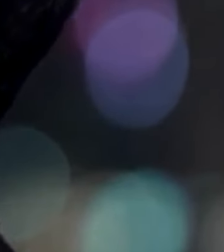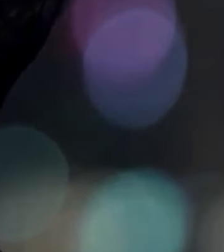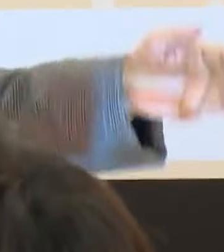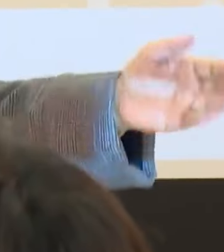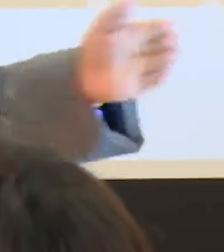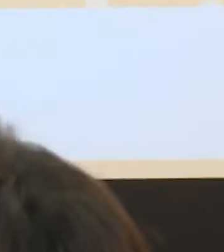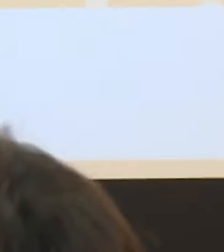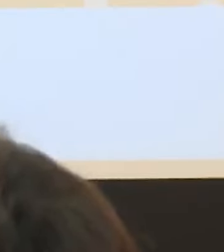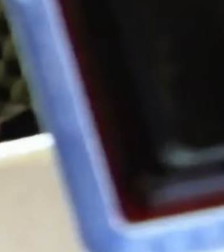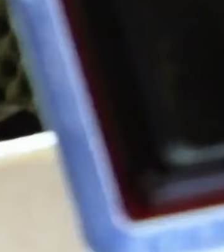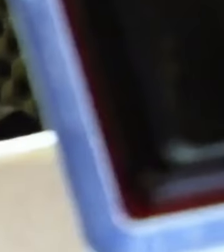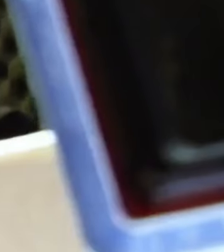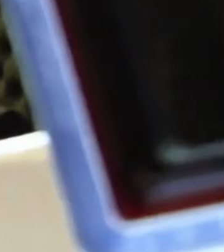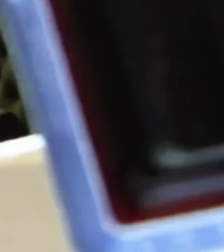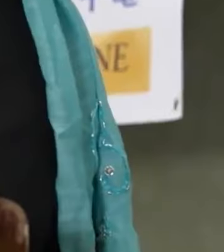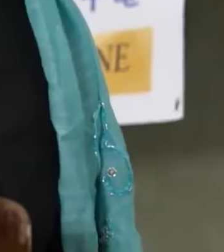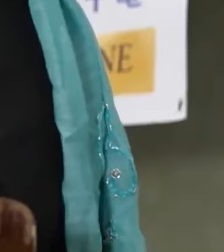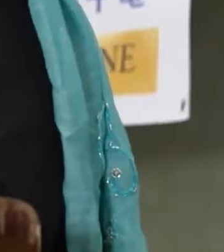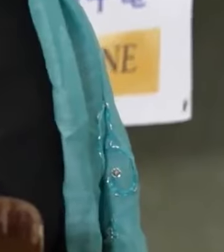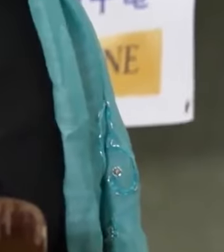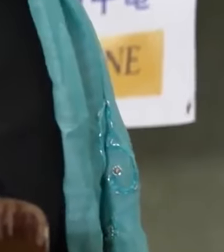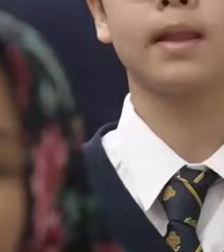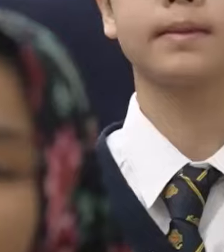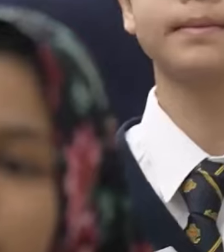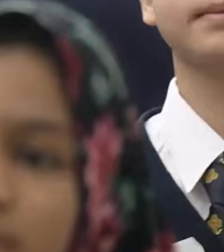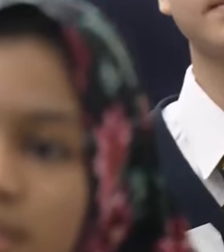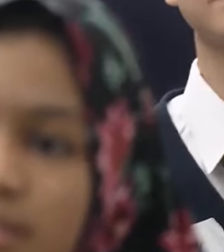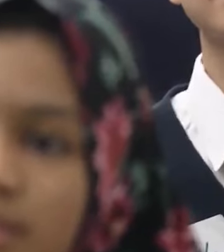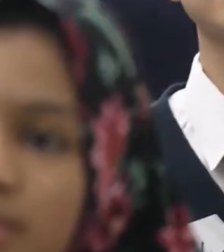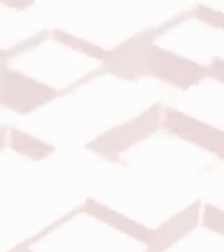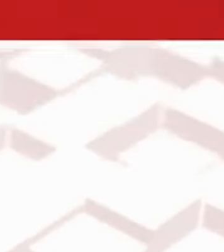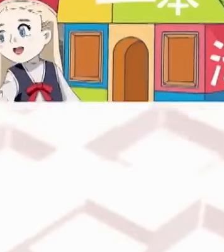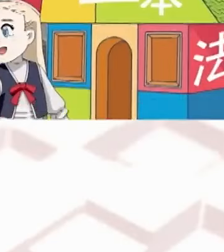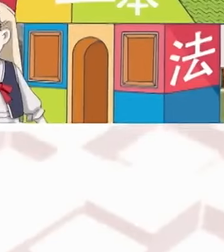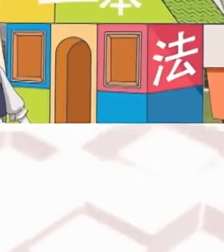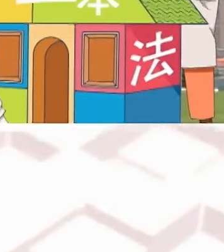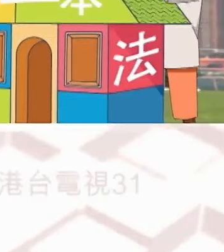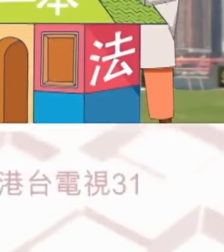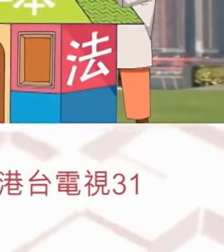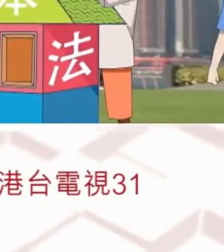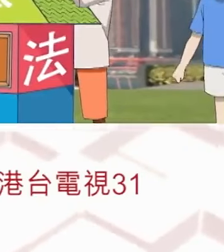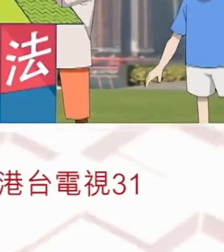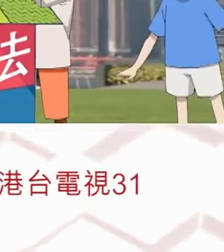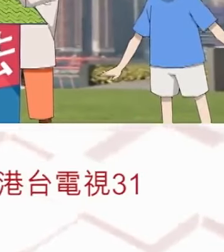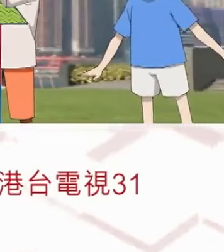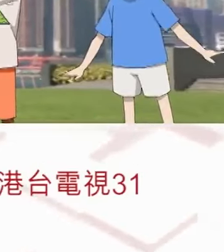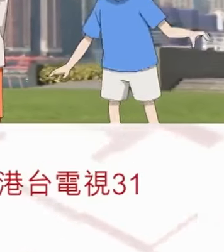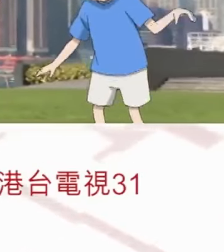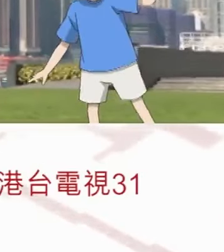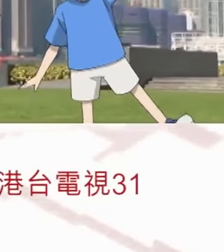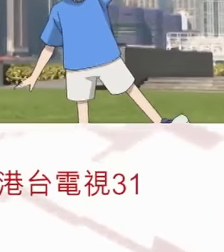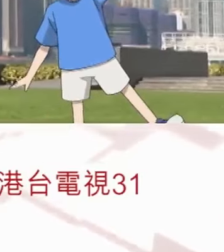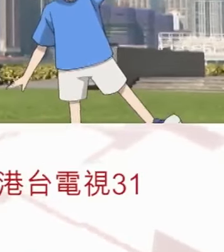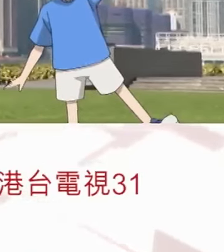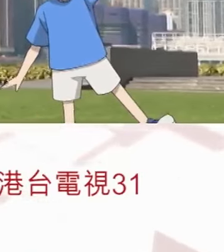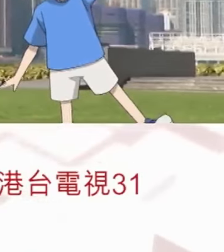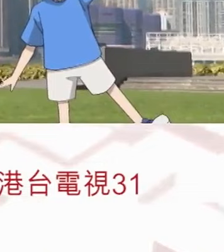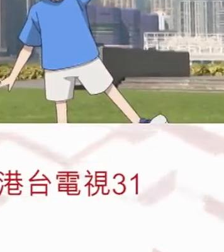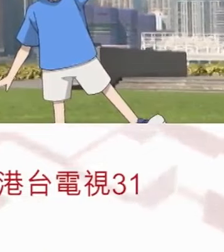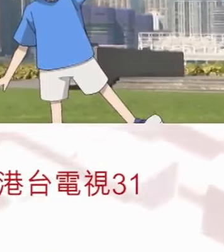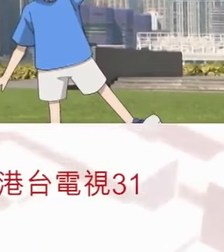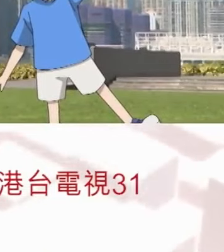制及内地事务局、香港电台联合制作《我们的基本法》，逢星期二、四上午